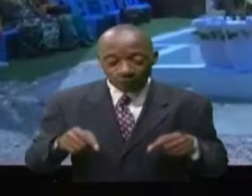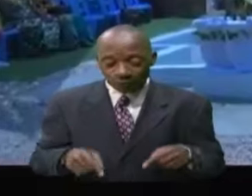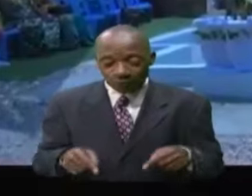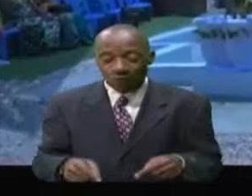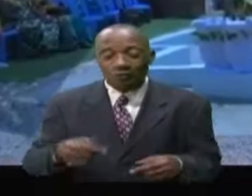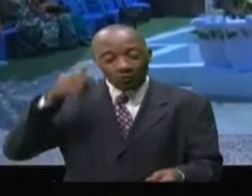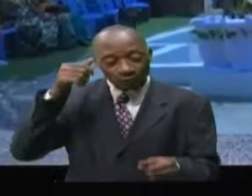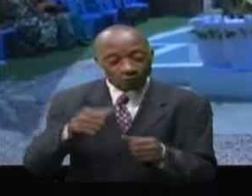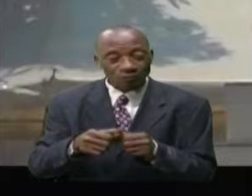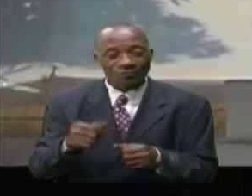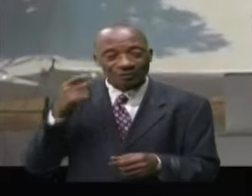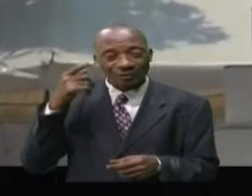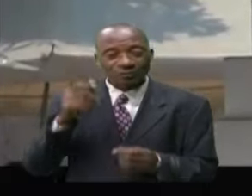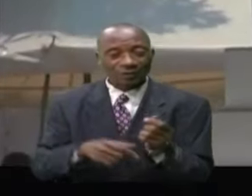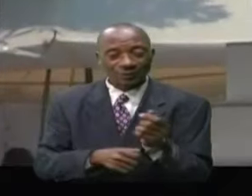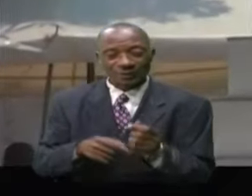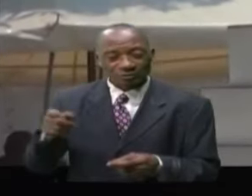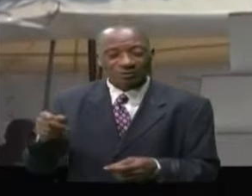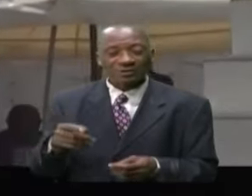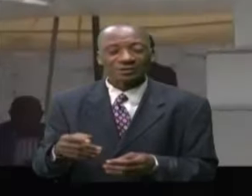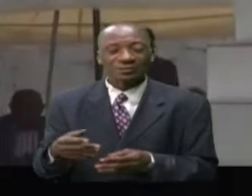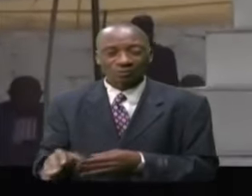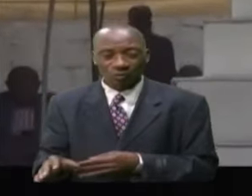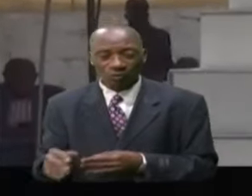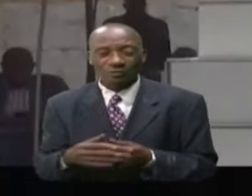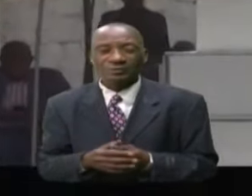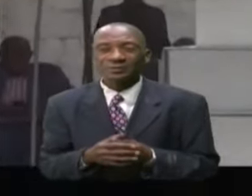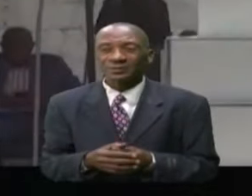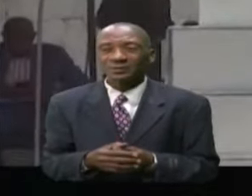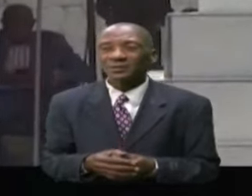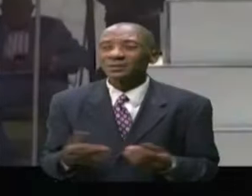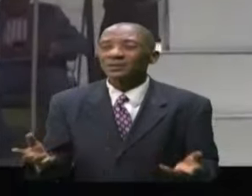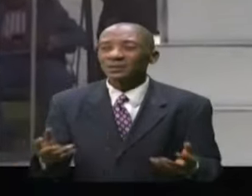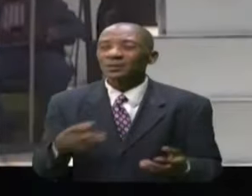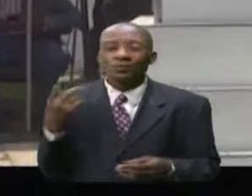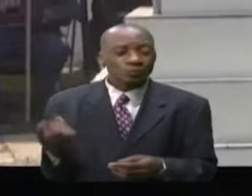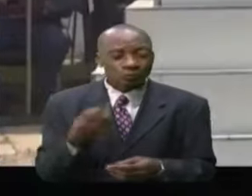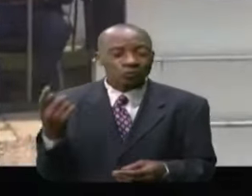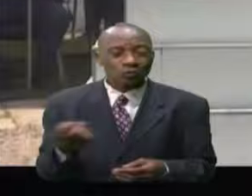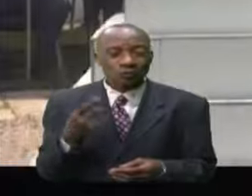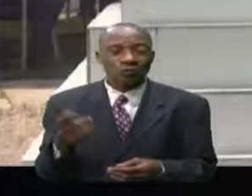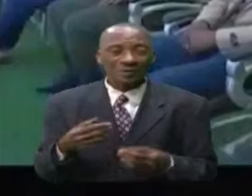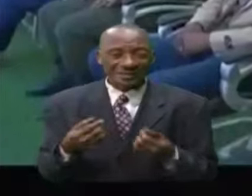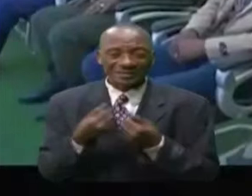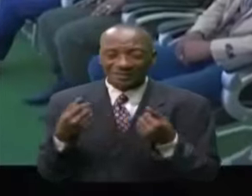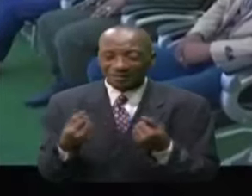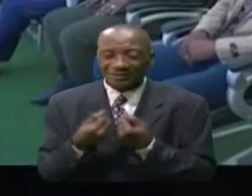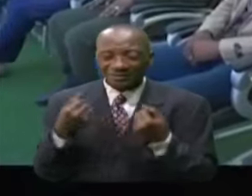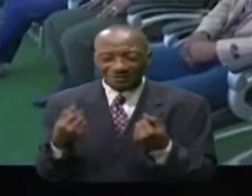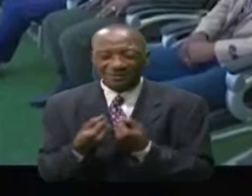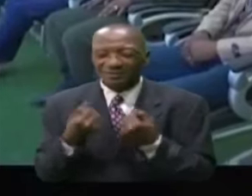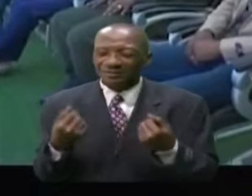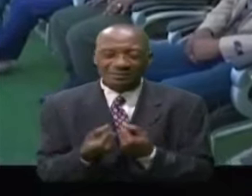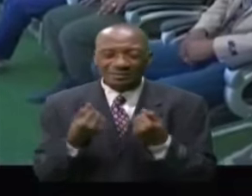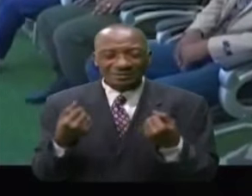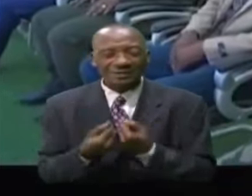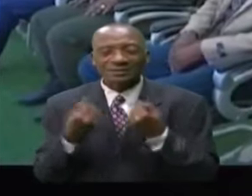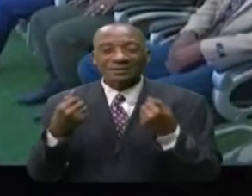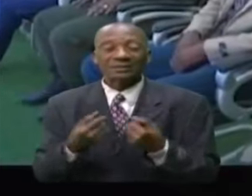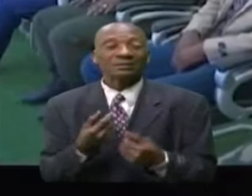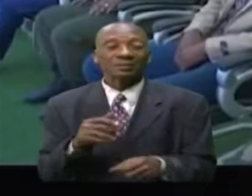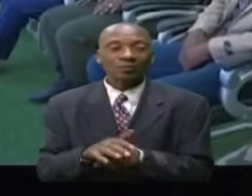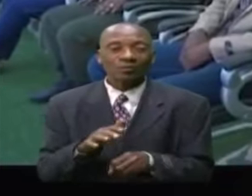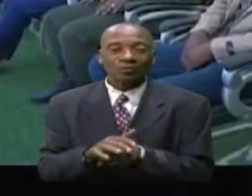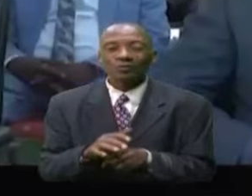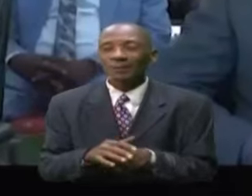avait malheureusement coûté la vie à 16 agents d'Afridex, 2 militaires des FRDC et 3 agents de CRPD. Cette